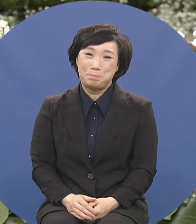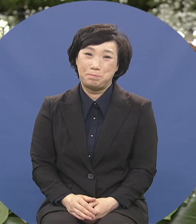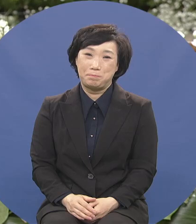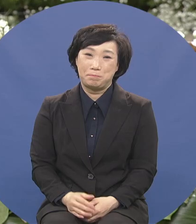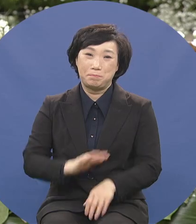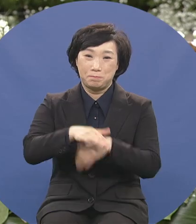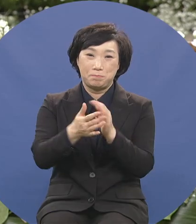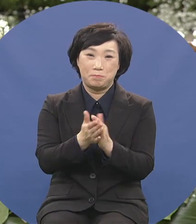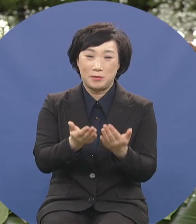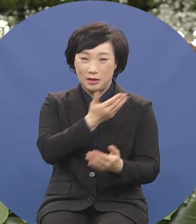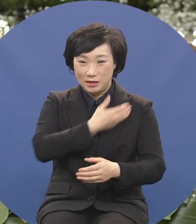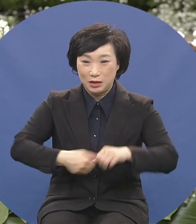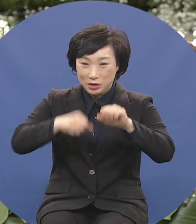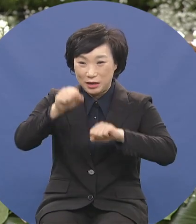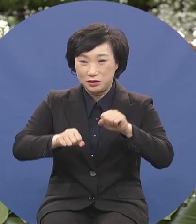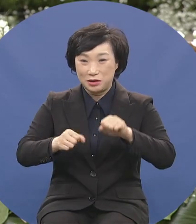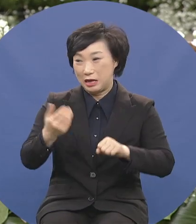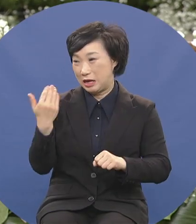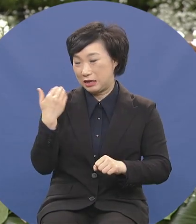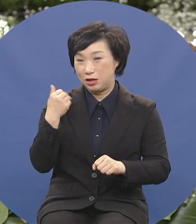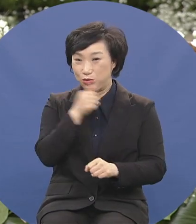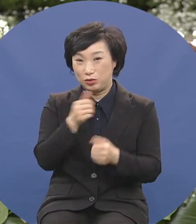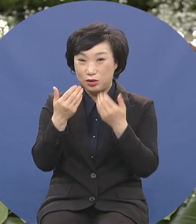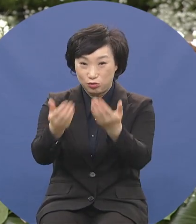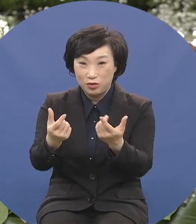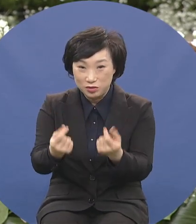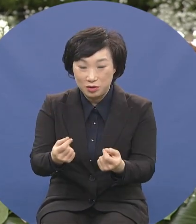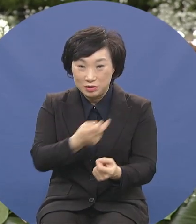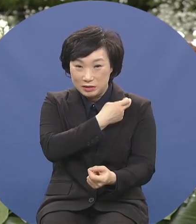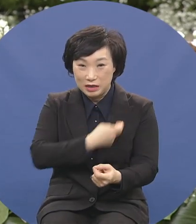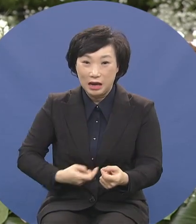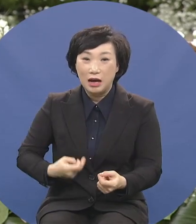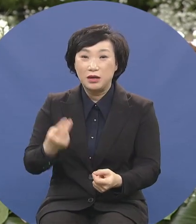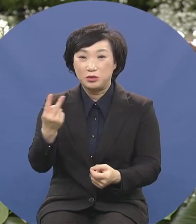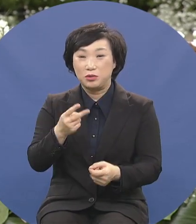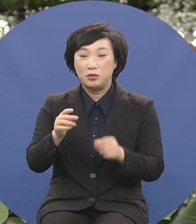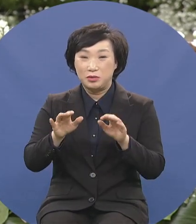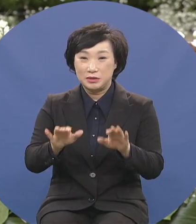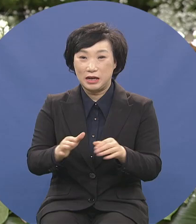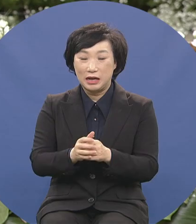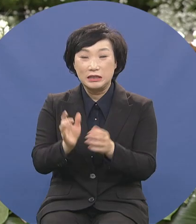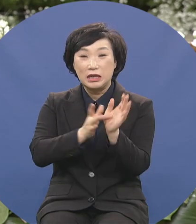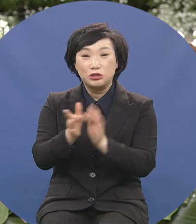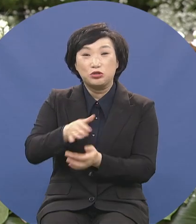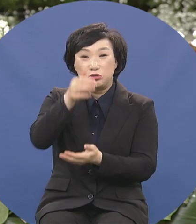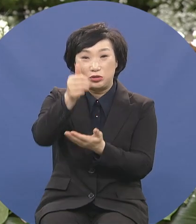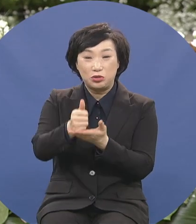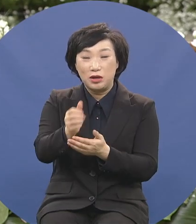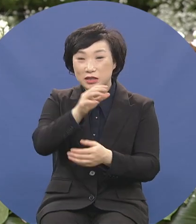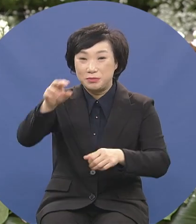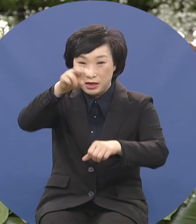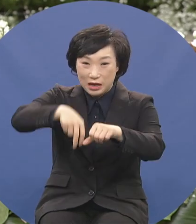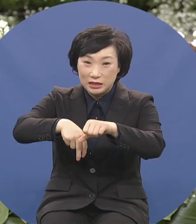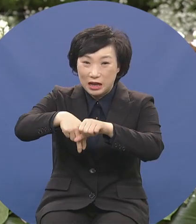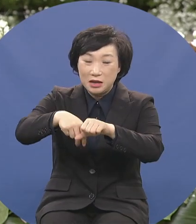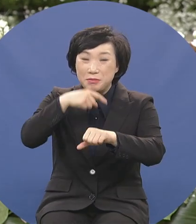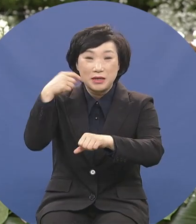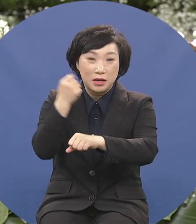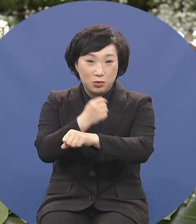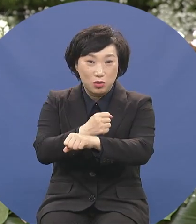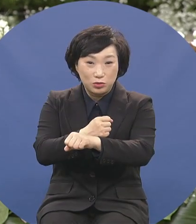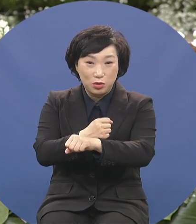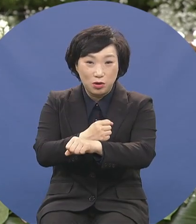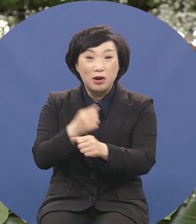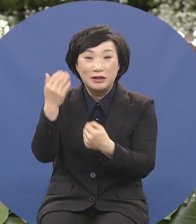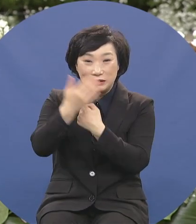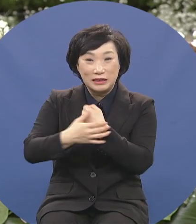사도행전에는 아까 말씀드린 대로 제자들을 비롯해 예수 그리스도의 십자가의 피의